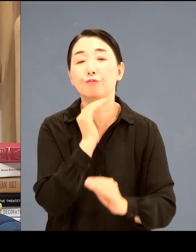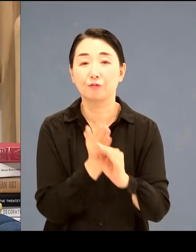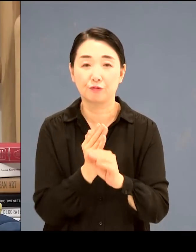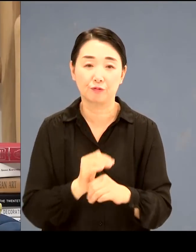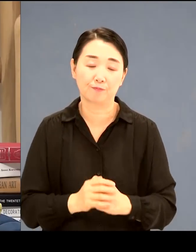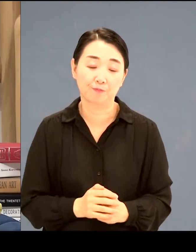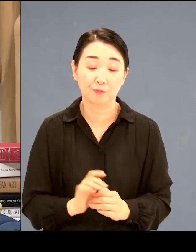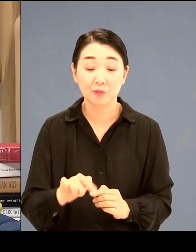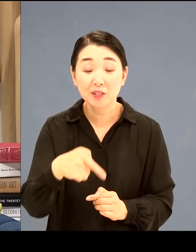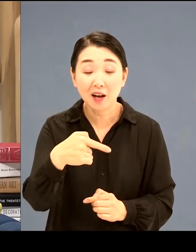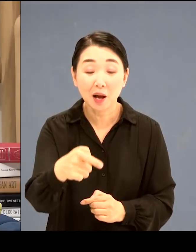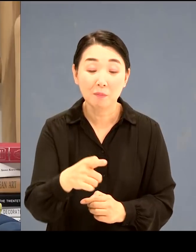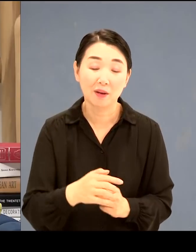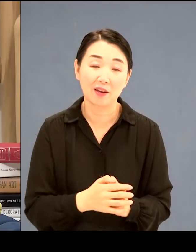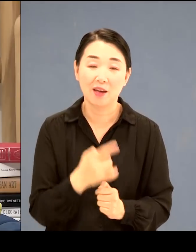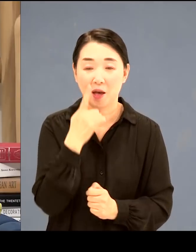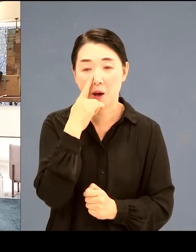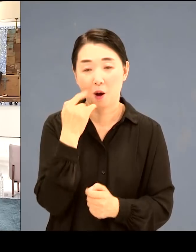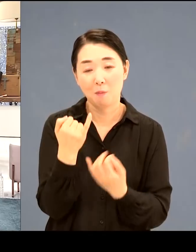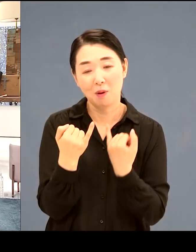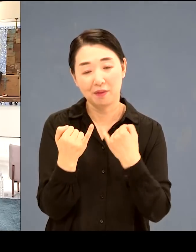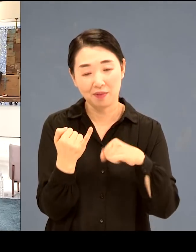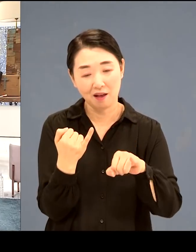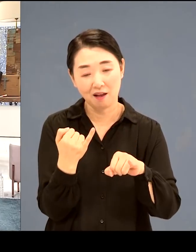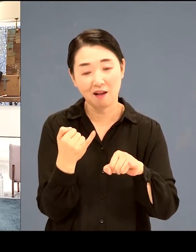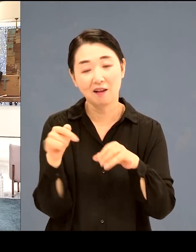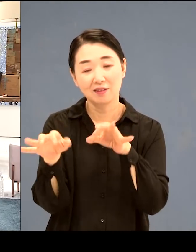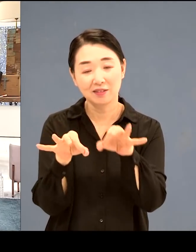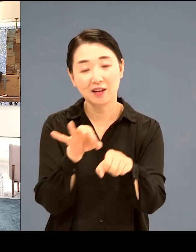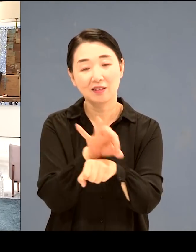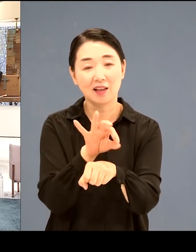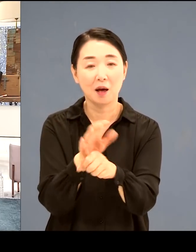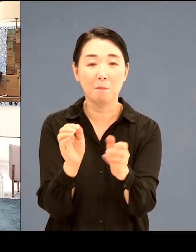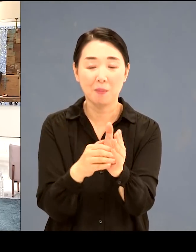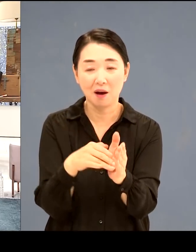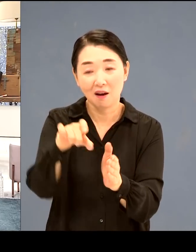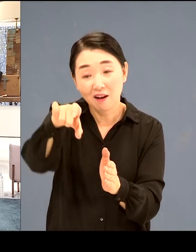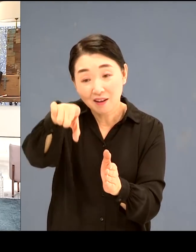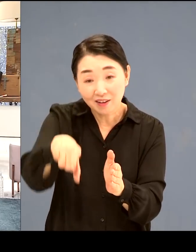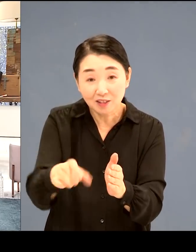엄마랑 딸이 장을 보고 계산을 하는데 네. 제 시선이